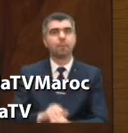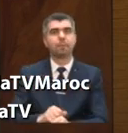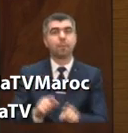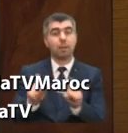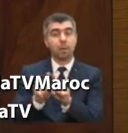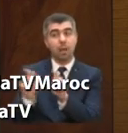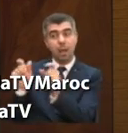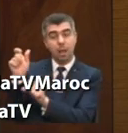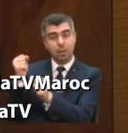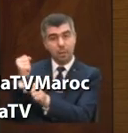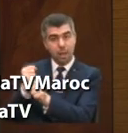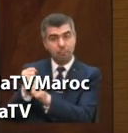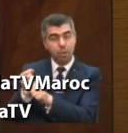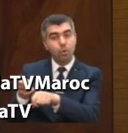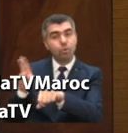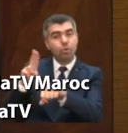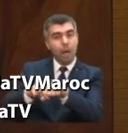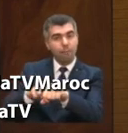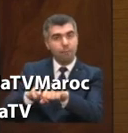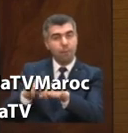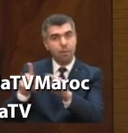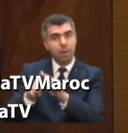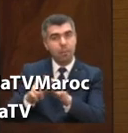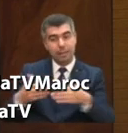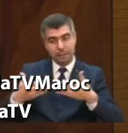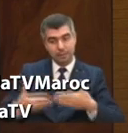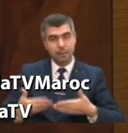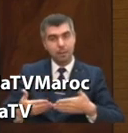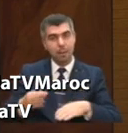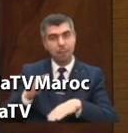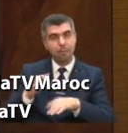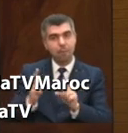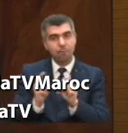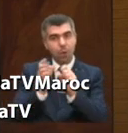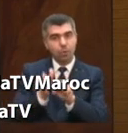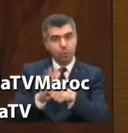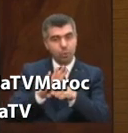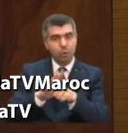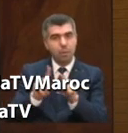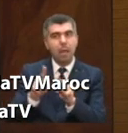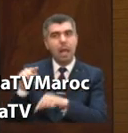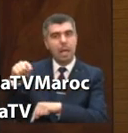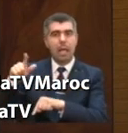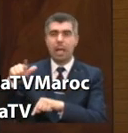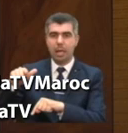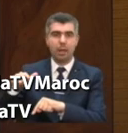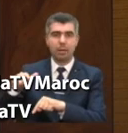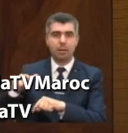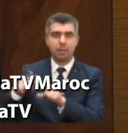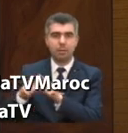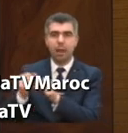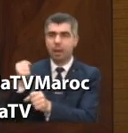بين المشغلين وبين الأجراء ديالهم خلال هذه المرحلة هي علاقة شغلية قائمة